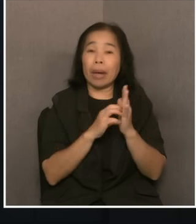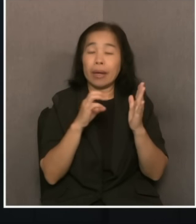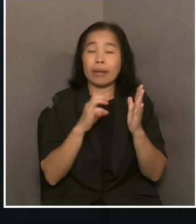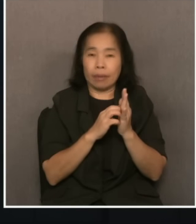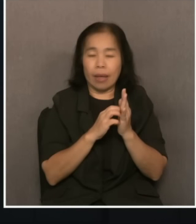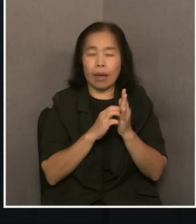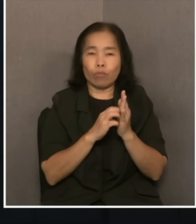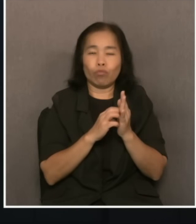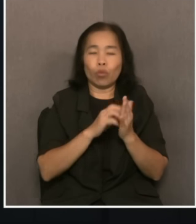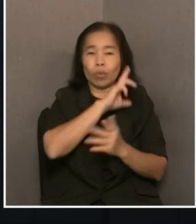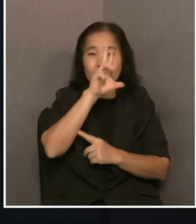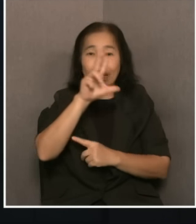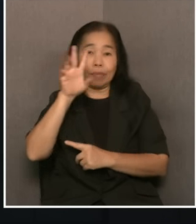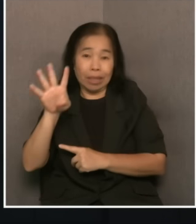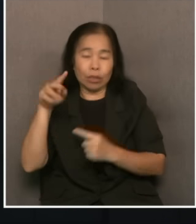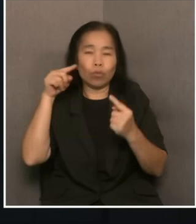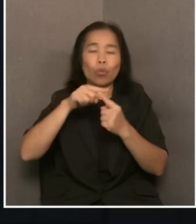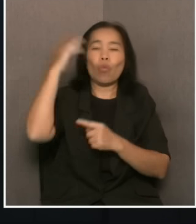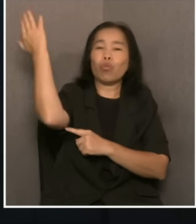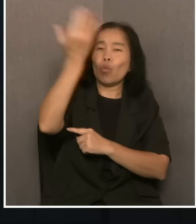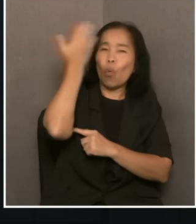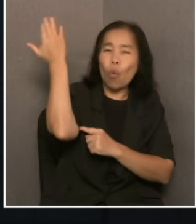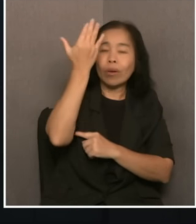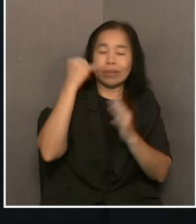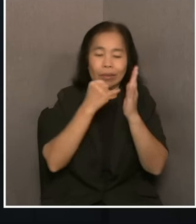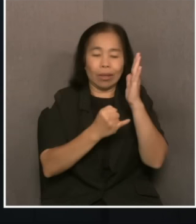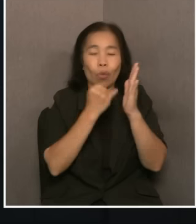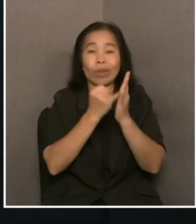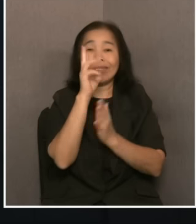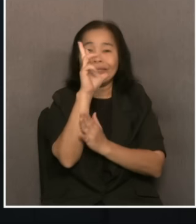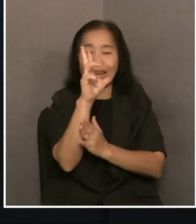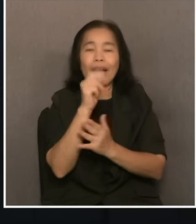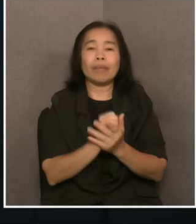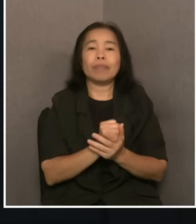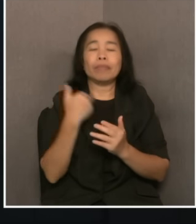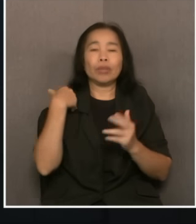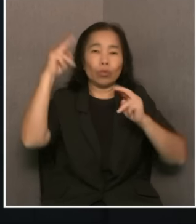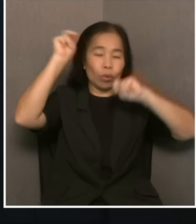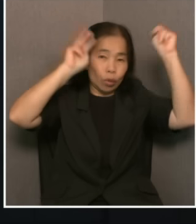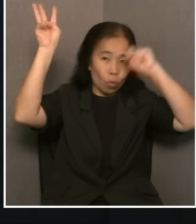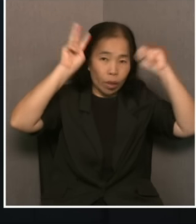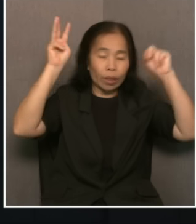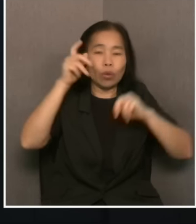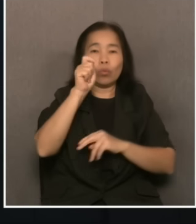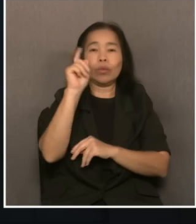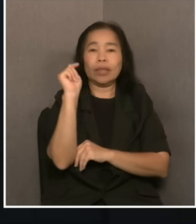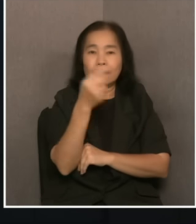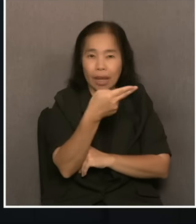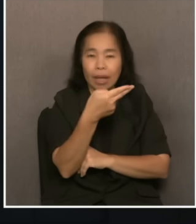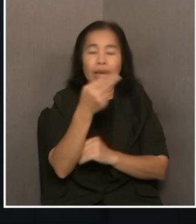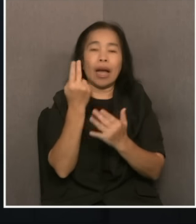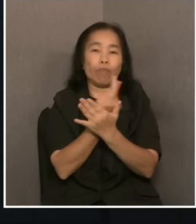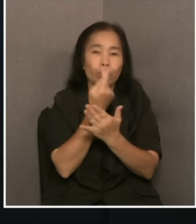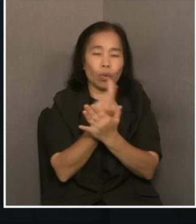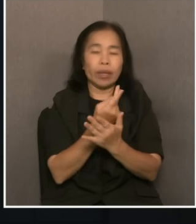มะรืนนี้จะเจอกับพายุฤดูร้อนใน 3จังหวัดก่อนเลยก็คือที่นครสวรรค์อุทัยธานีและ